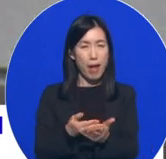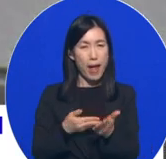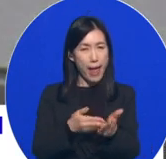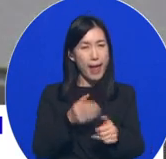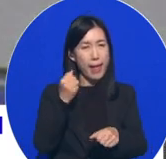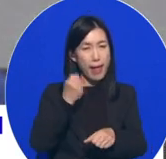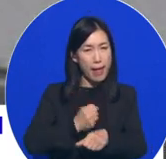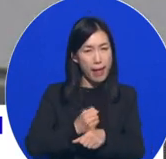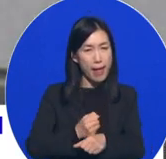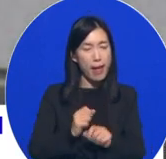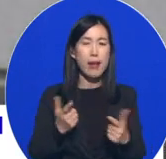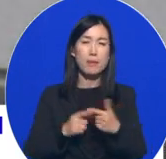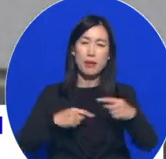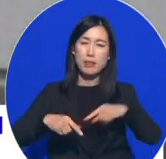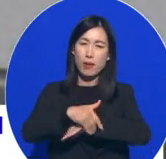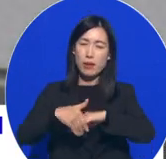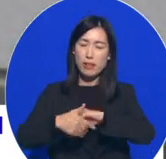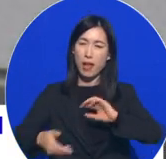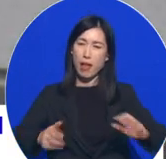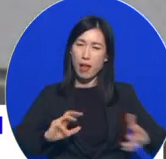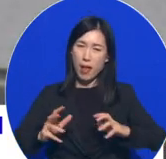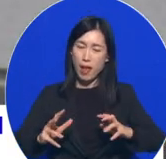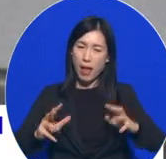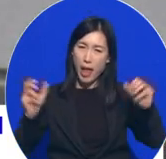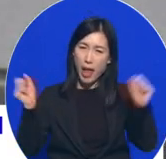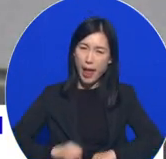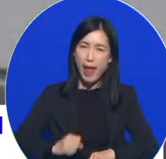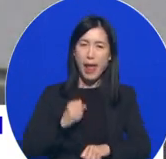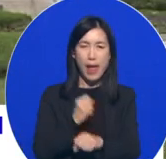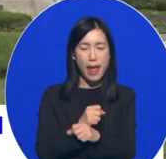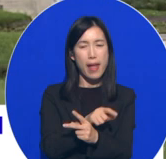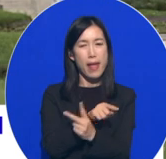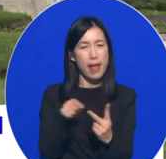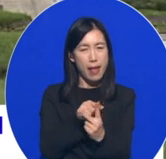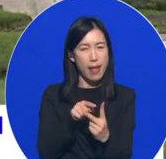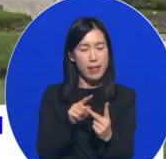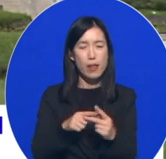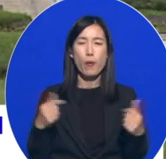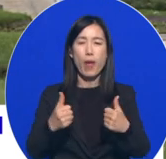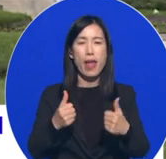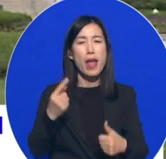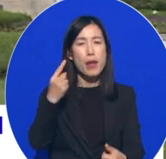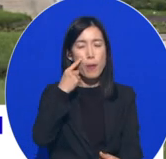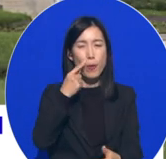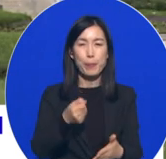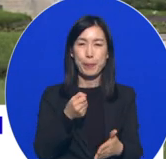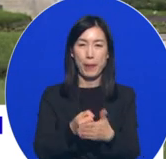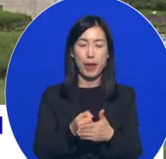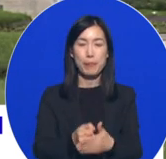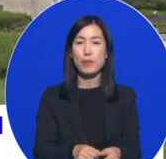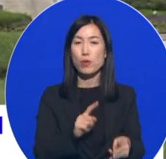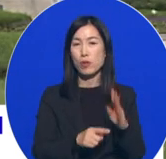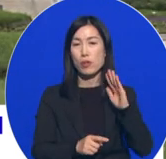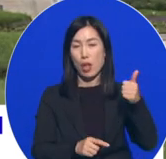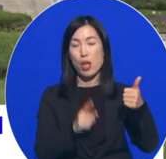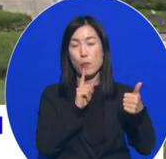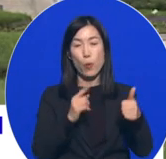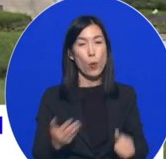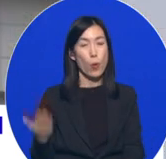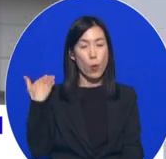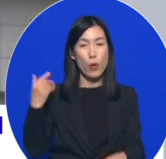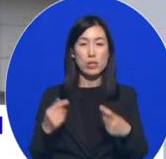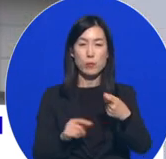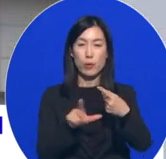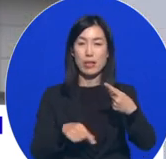정책적 협의로 해결할 것인지에 대해서는 당정 협의를 통해 후속 조치하겠다고 말했습니다 윤성애 대통령은 지난